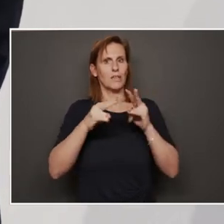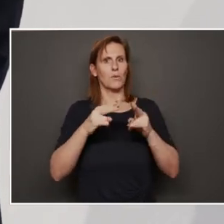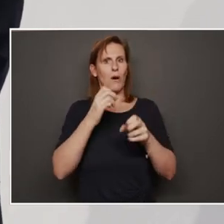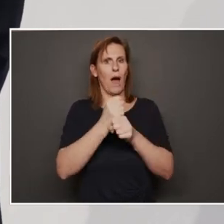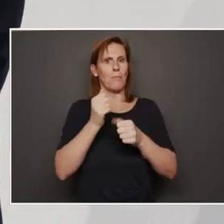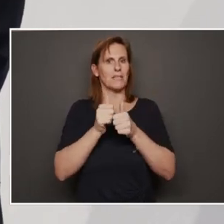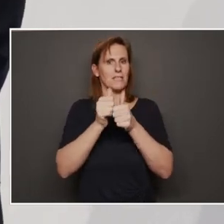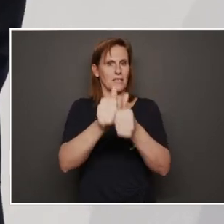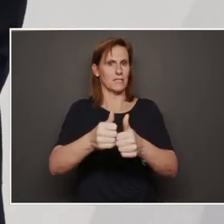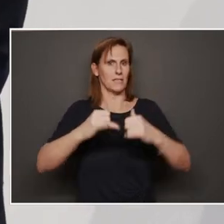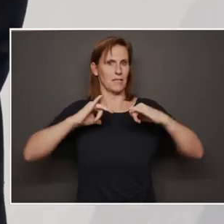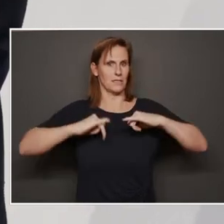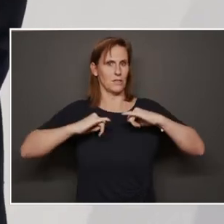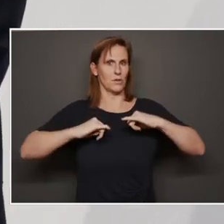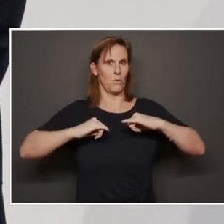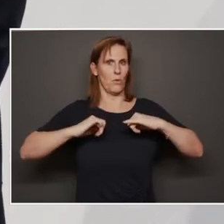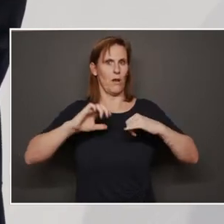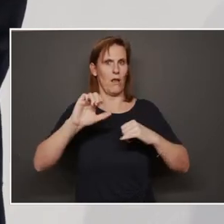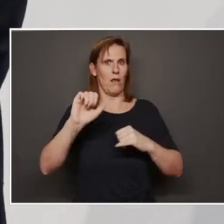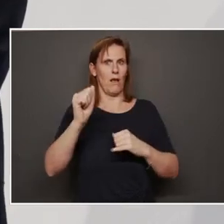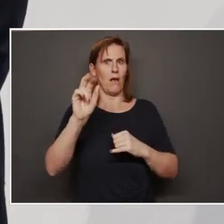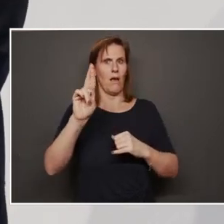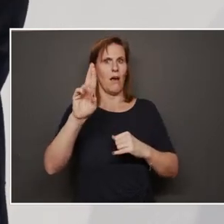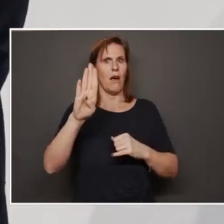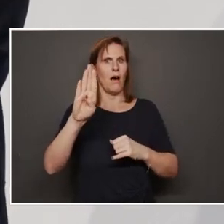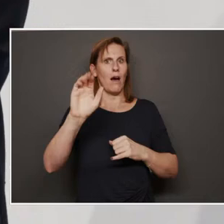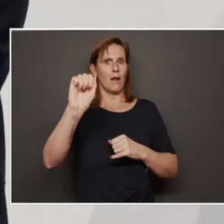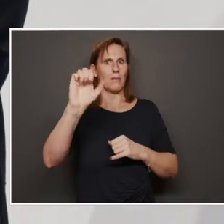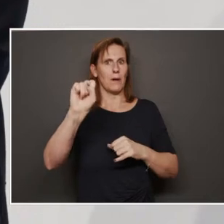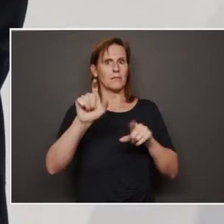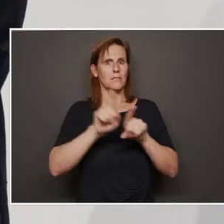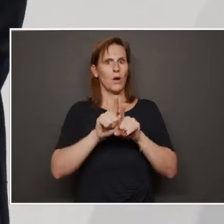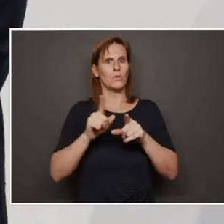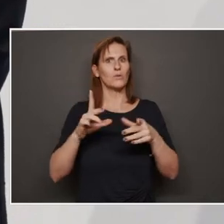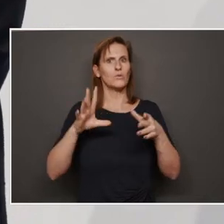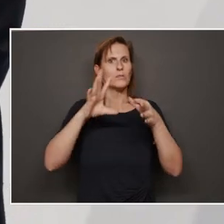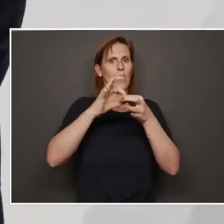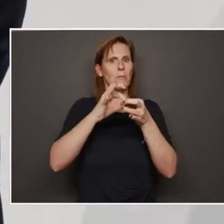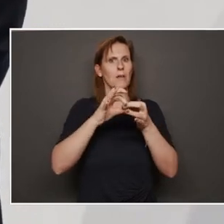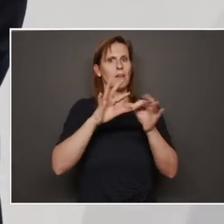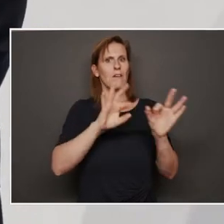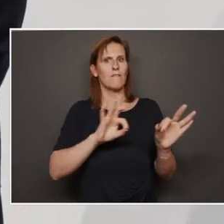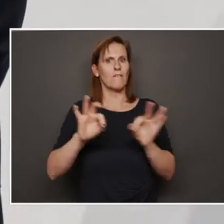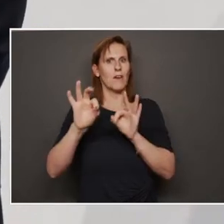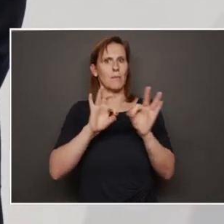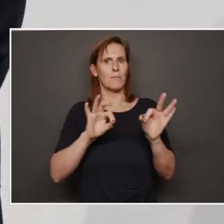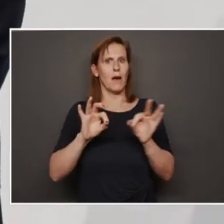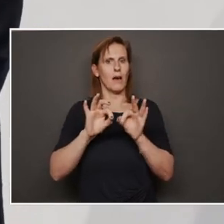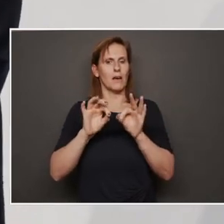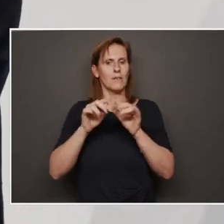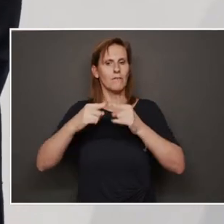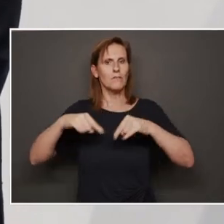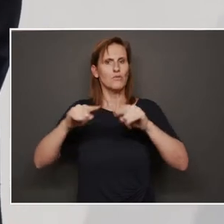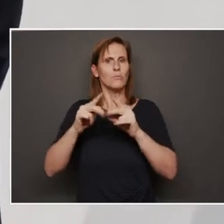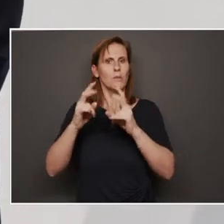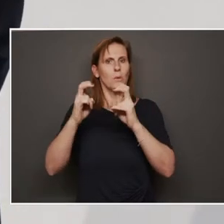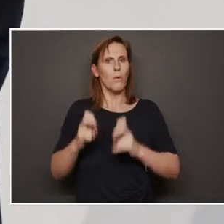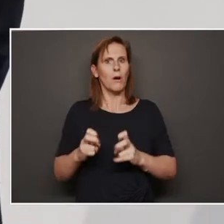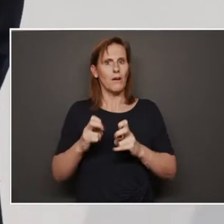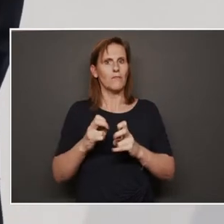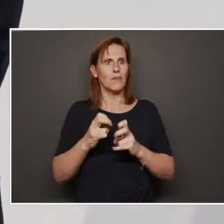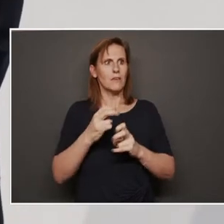Tirol hat gemeinsam mit der Firma Stubenhocker beeindruckende Porträts von Menschen mit Behinderung